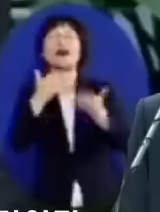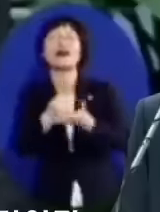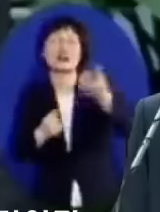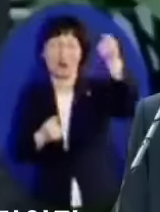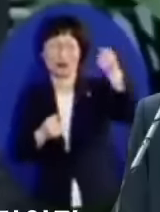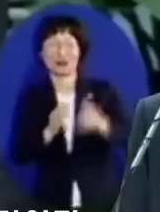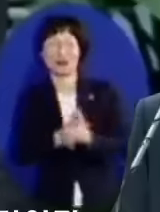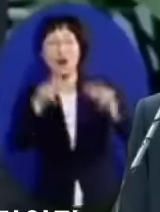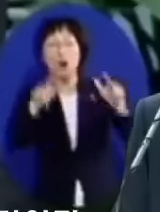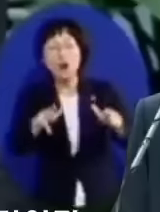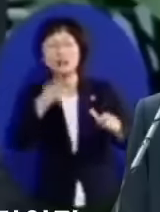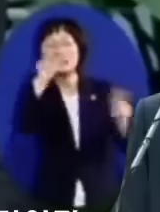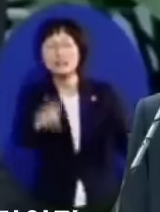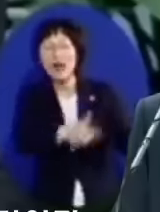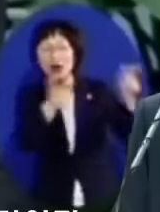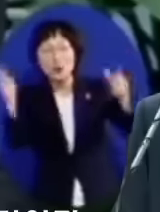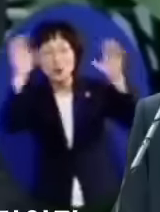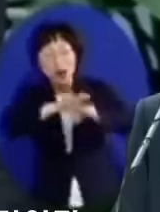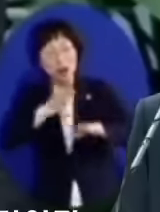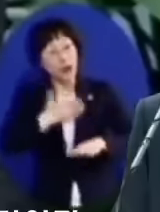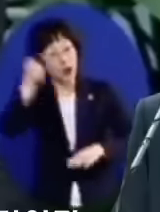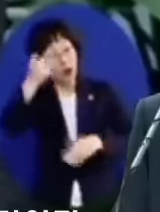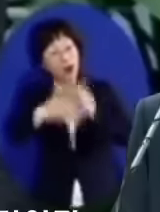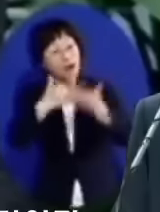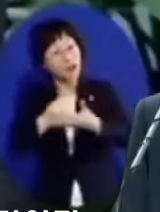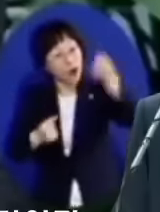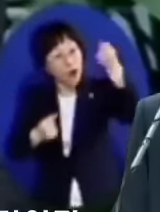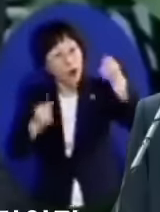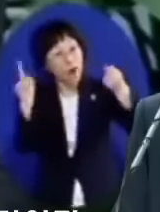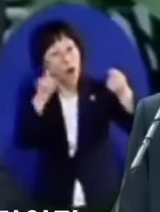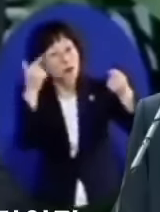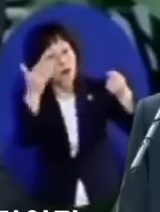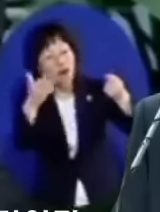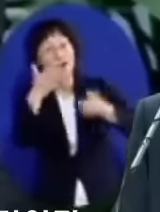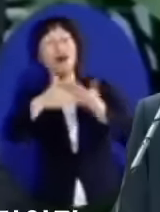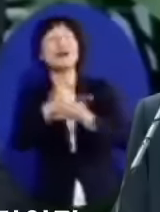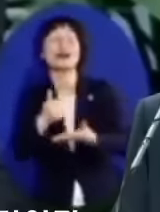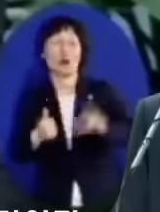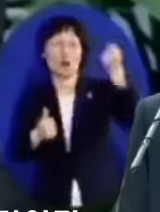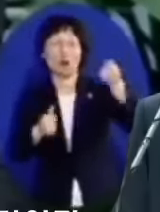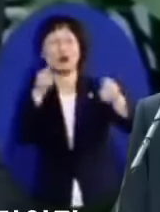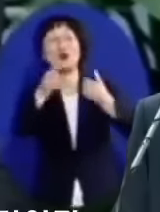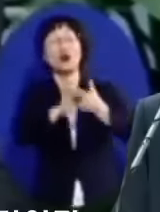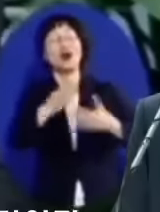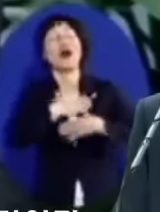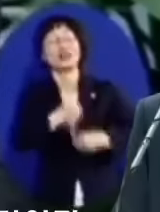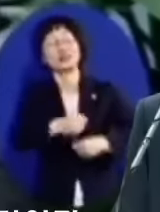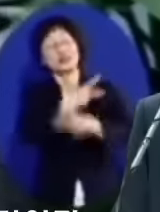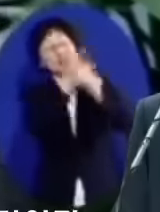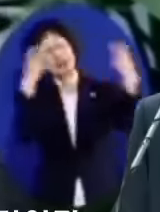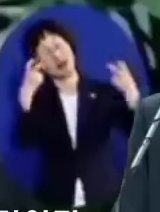것이지요. 오늘 이 하룻밤이 내 밤입니까? 하나님 밤입니까? 하나님 것이지요. 그럼 나 안심하고 잘납니다.